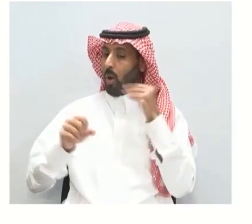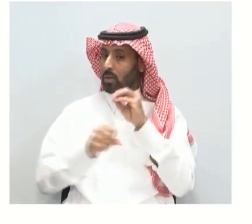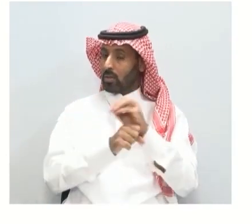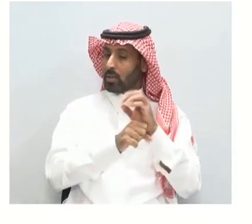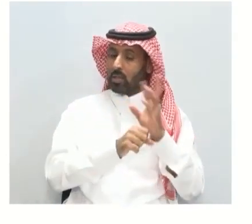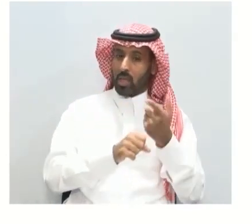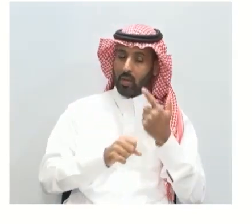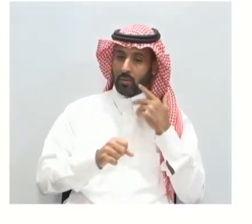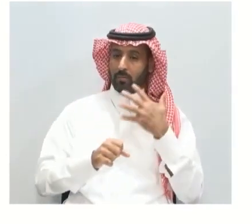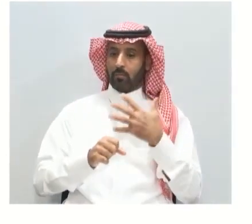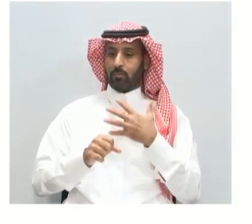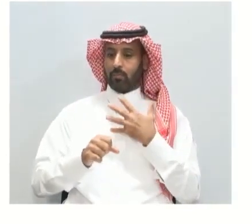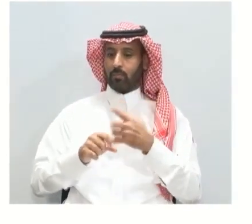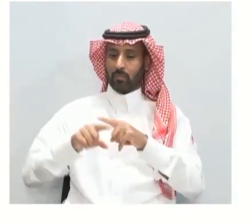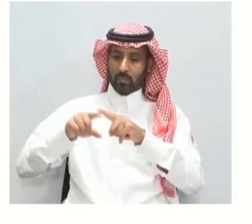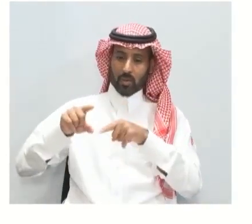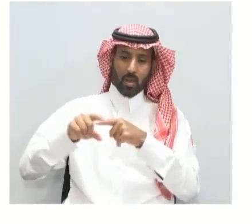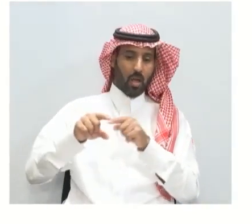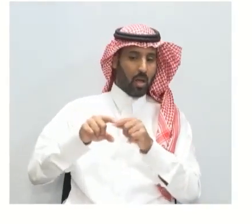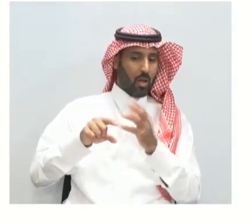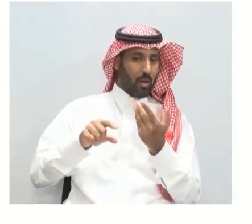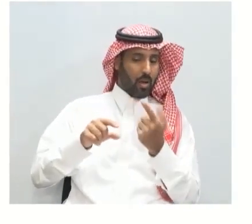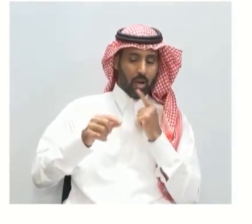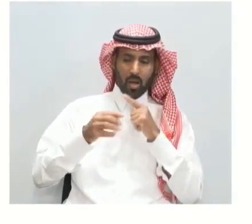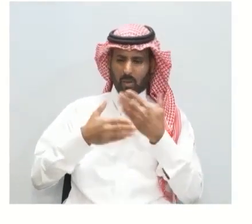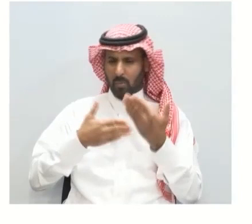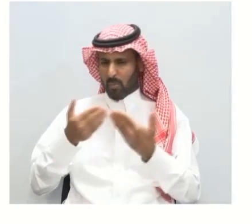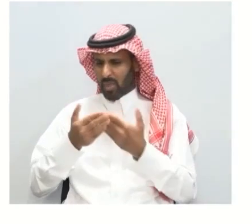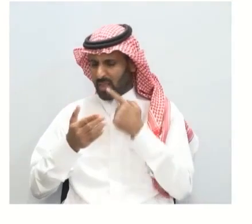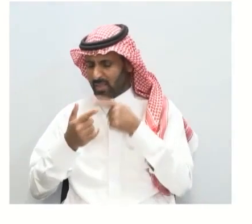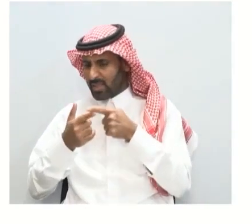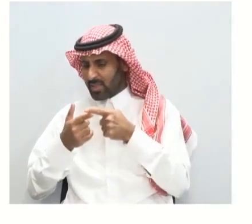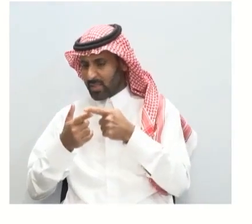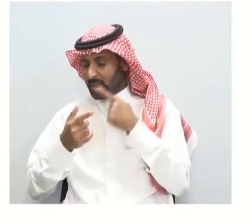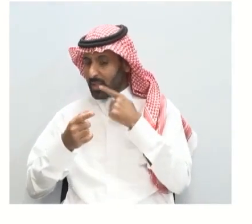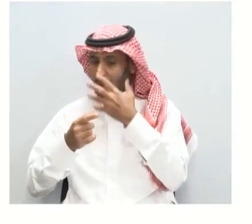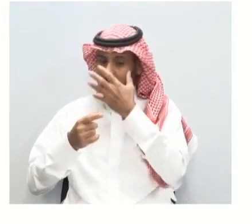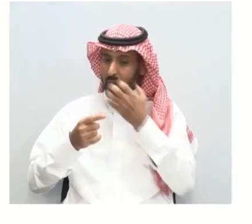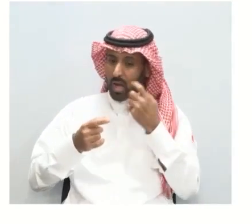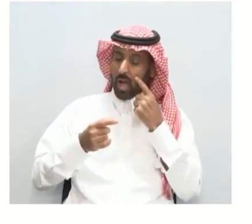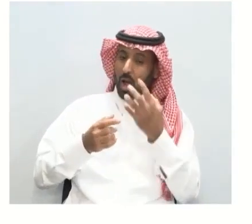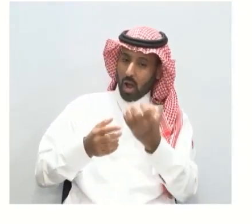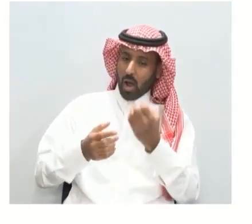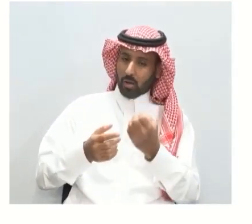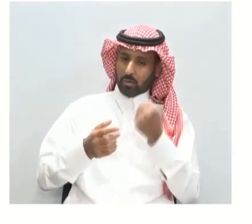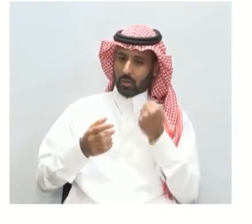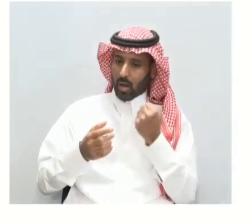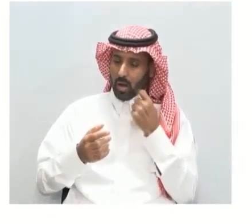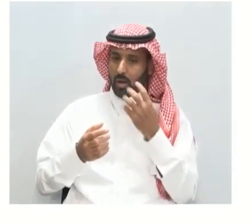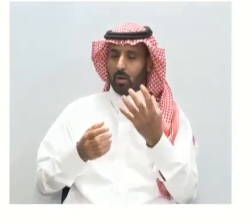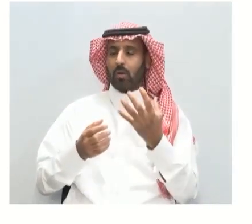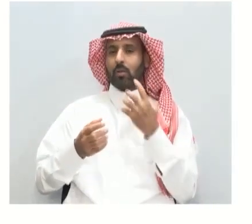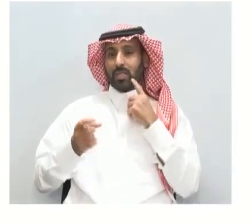على التنفس الخلفي الخلوي وذكرنا بانه عمليه تحصل من خلالها المخلوقات الحيه على الطاقه وذلك بجمع